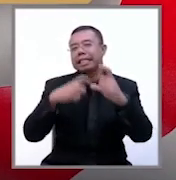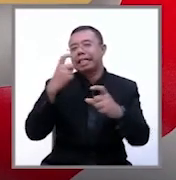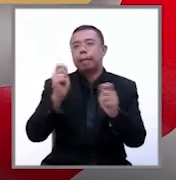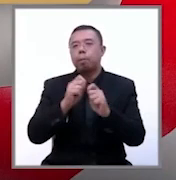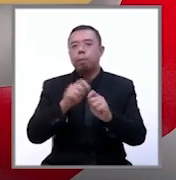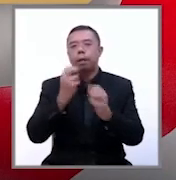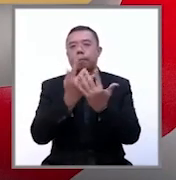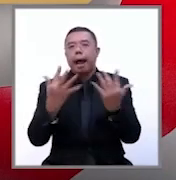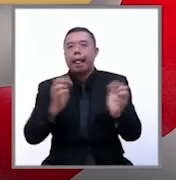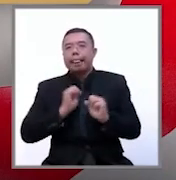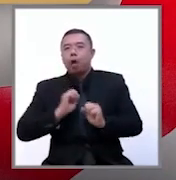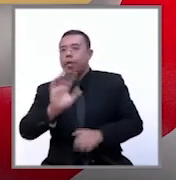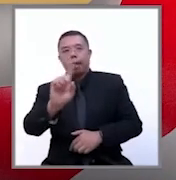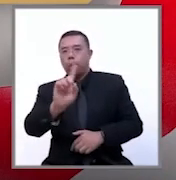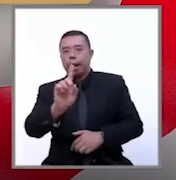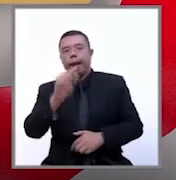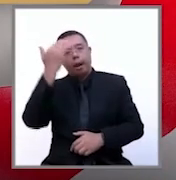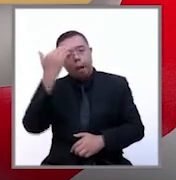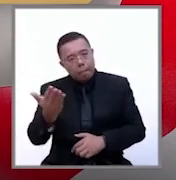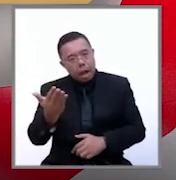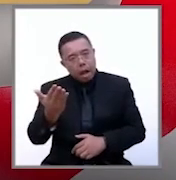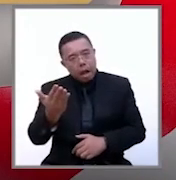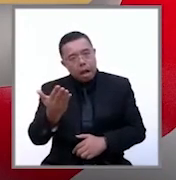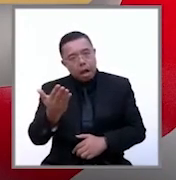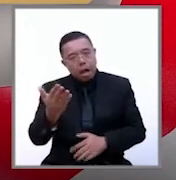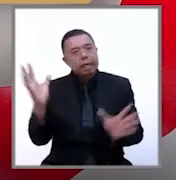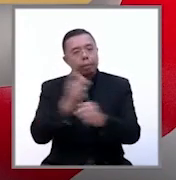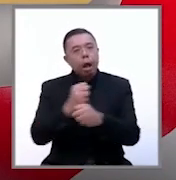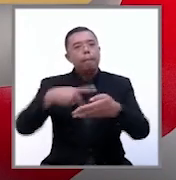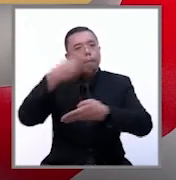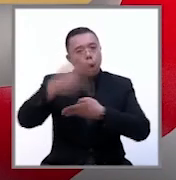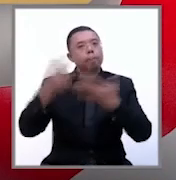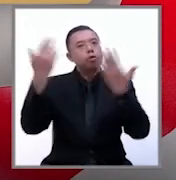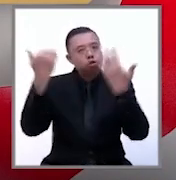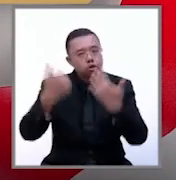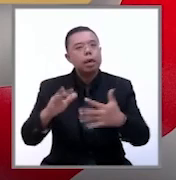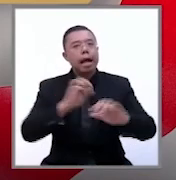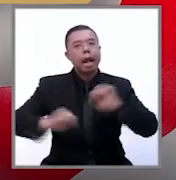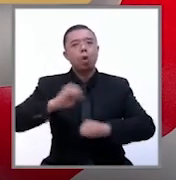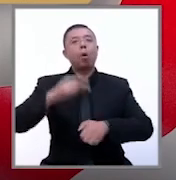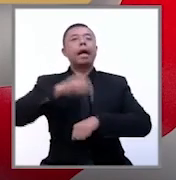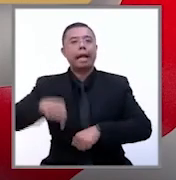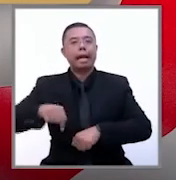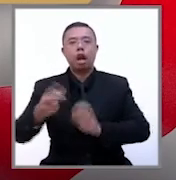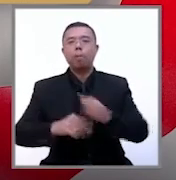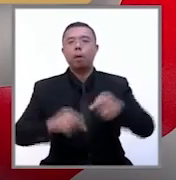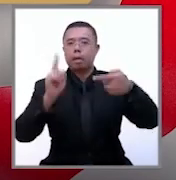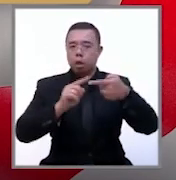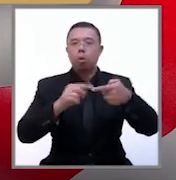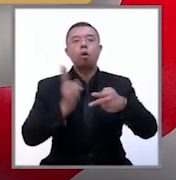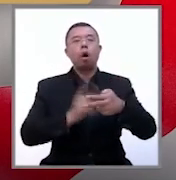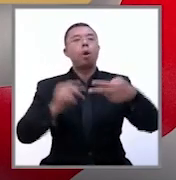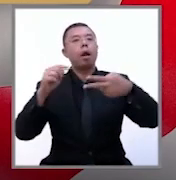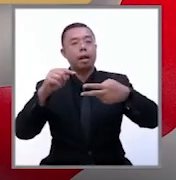yang menakutkan kepada warga intinya adalah program-program yang sudah berjalan sekarang nomor 1 dan nomor